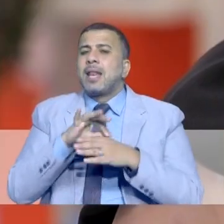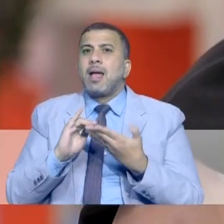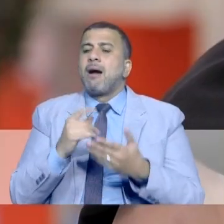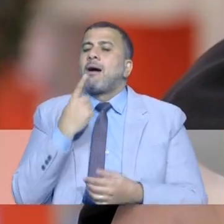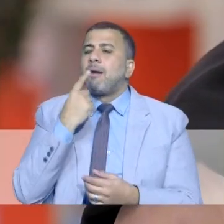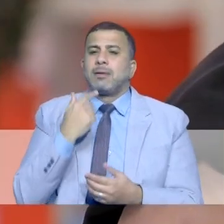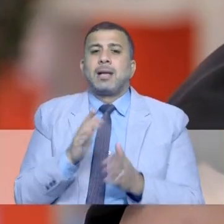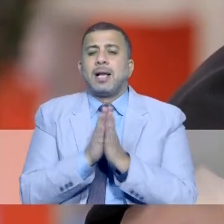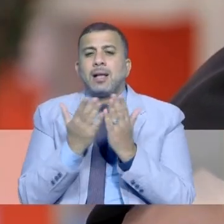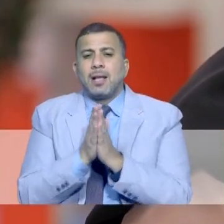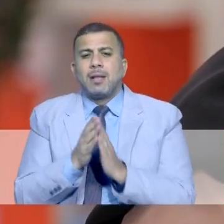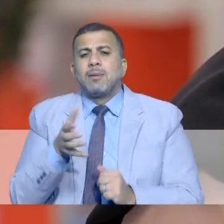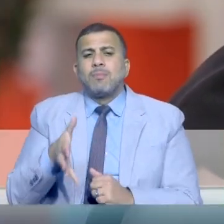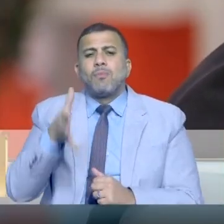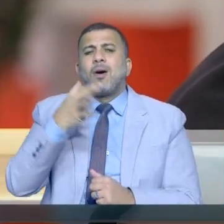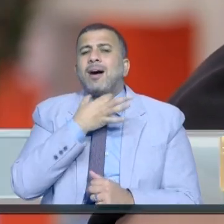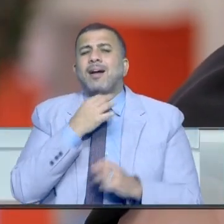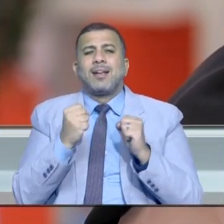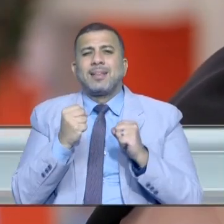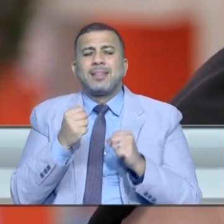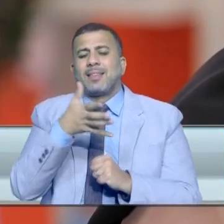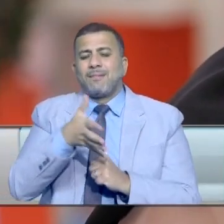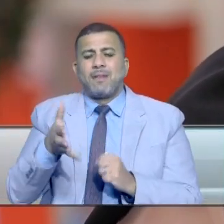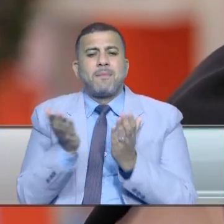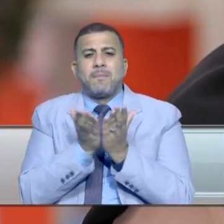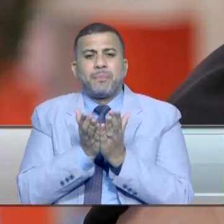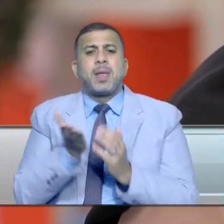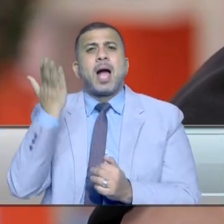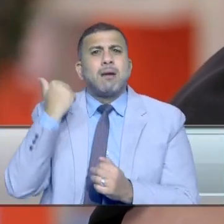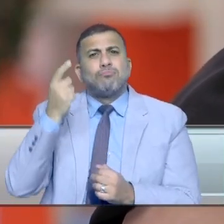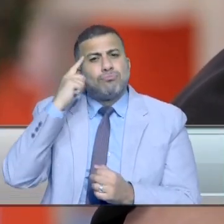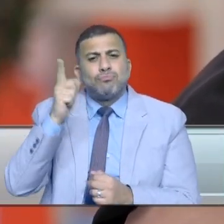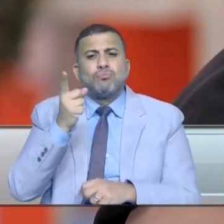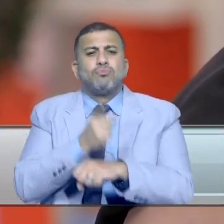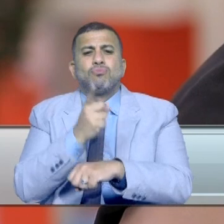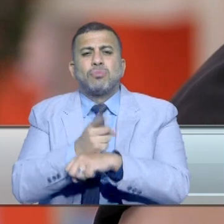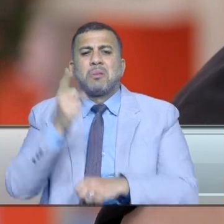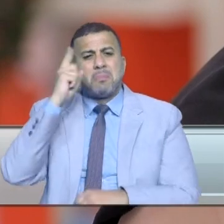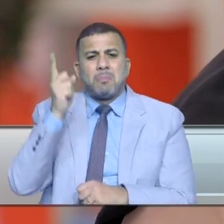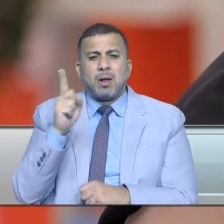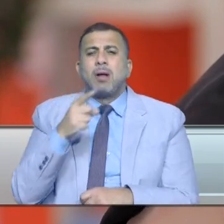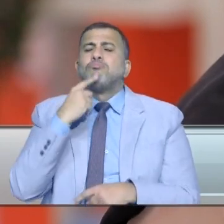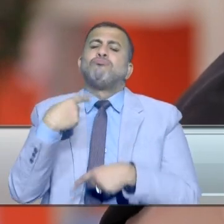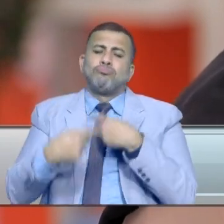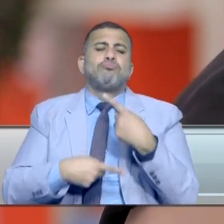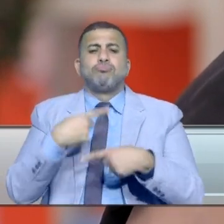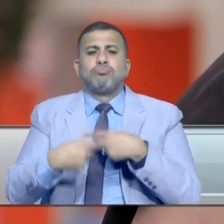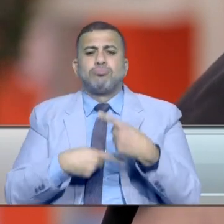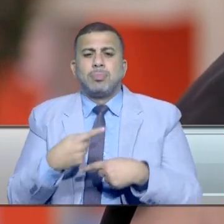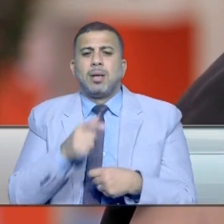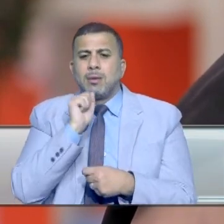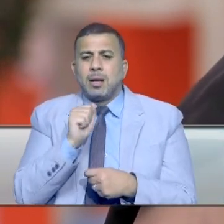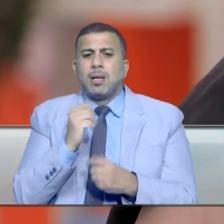عن معاناة طفلة في المدرسة، في البداية ما كانت تعرف شرح المدرسة، مع مرور الوقت